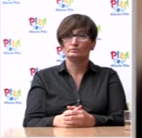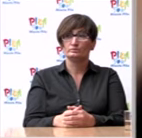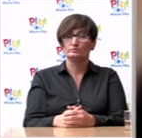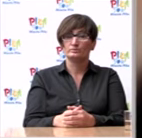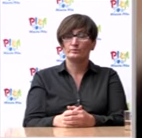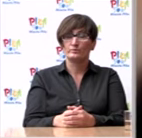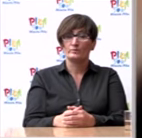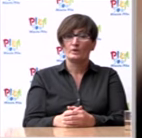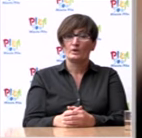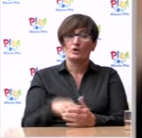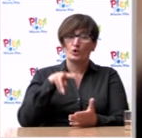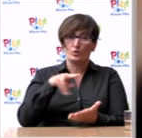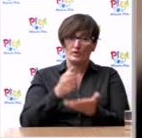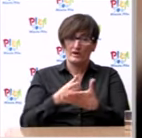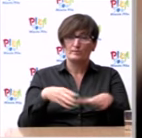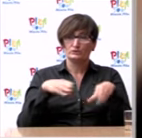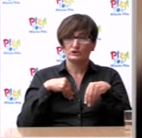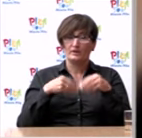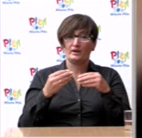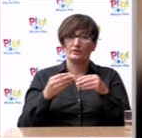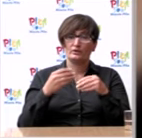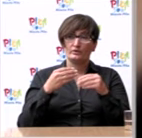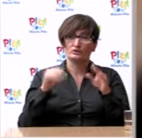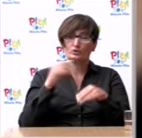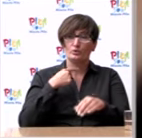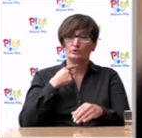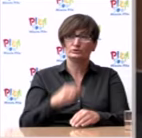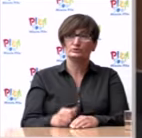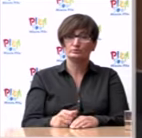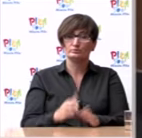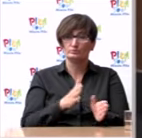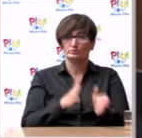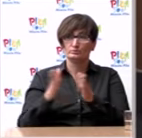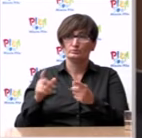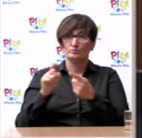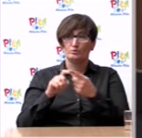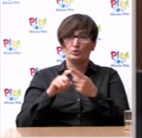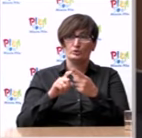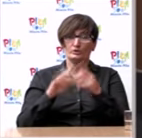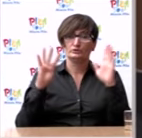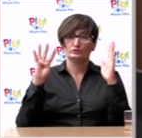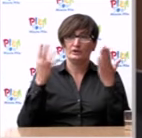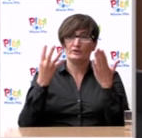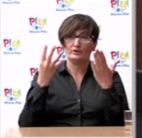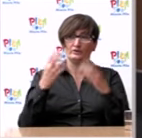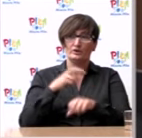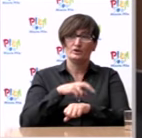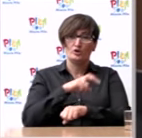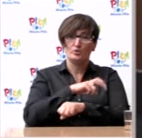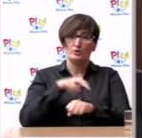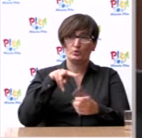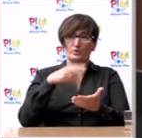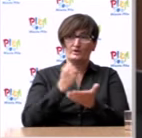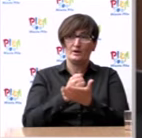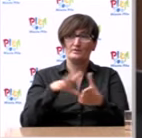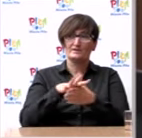Stwierdzam, że uchwała została przyjęta jednomyślnie. Teraz kolejny punkt porządku obrad, jest to punkt 9. Przebieg uchwały w sprawie zaliczenia